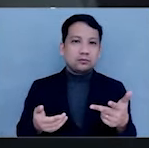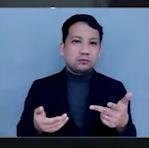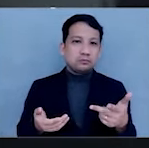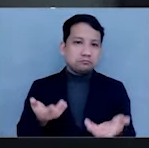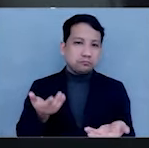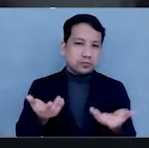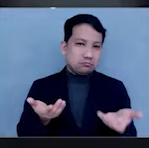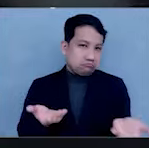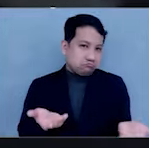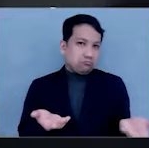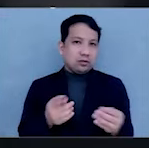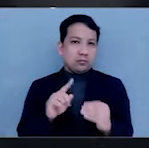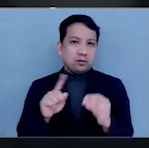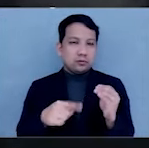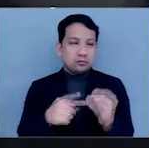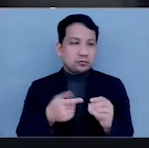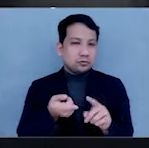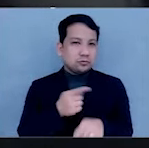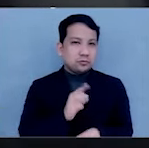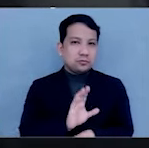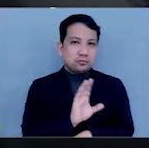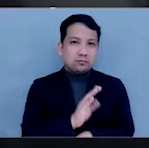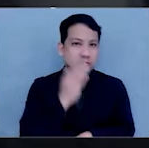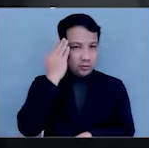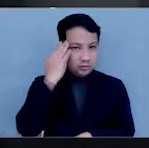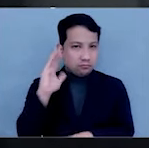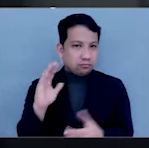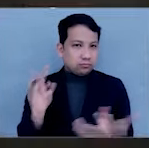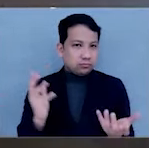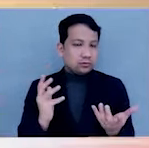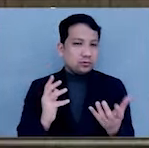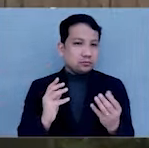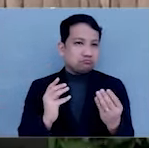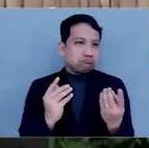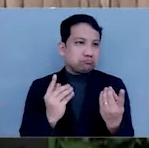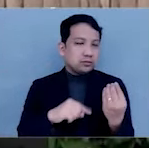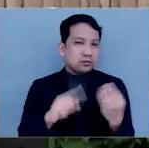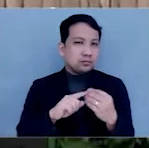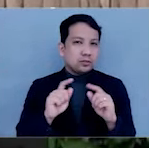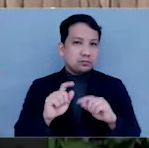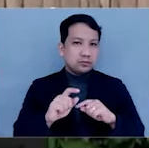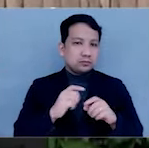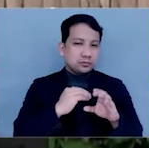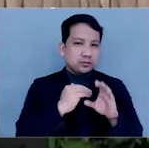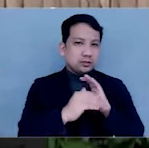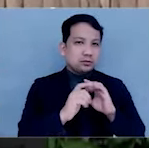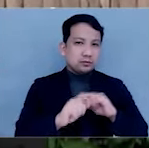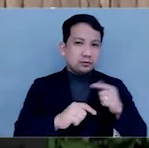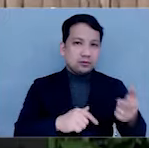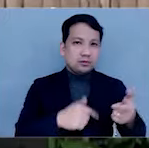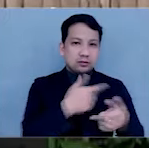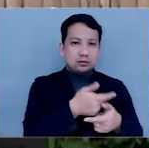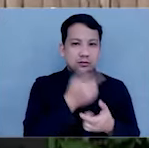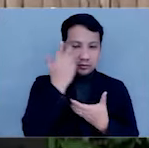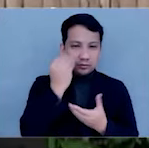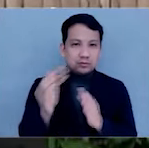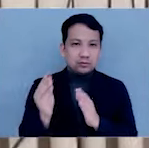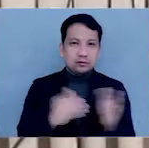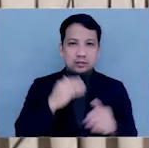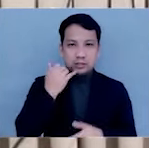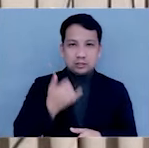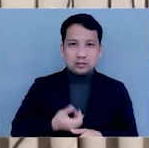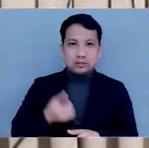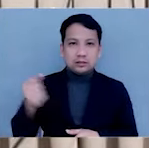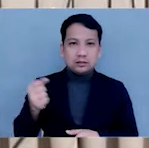Baka doon nanggaling, hindi mo yung moment na tinrasper. Para masagot yan, planong imbitahan ng komite